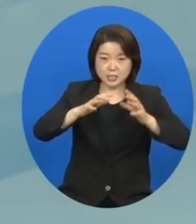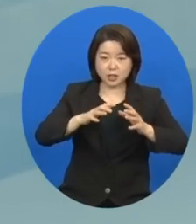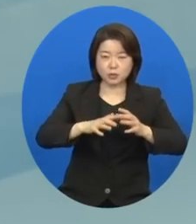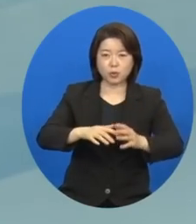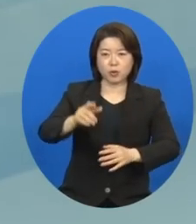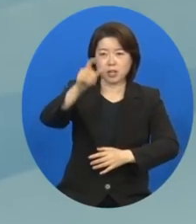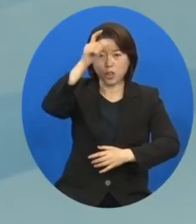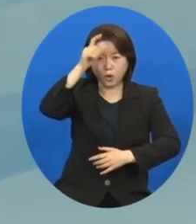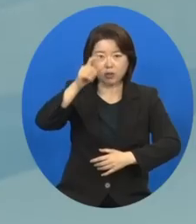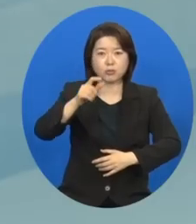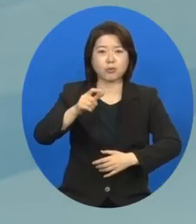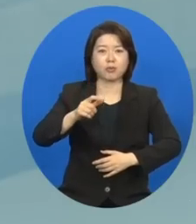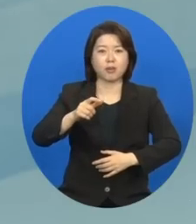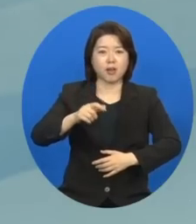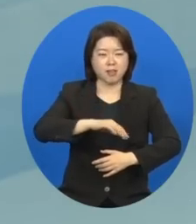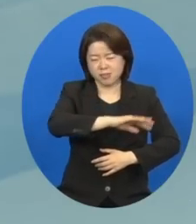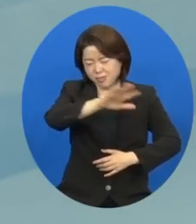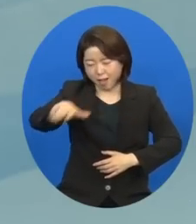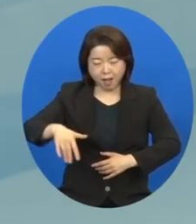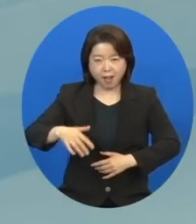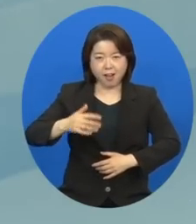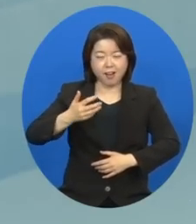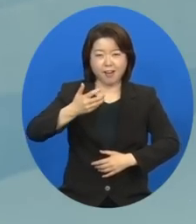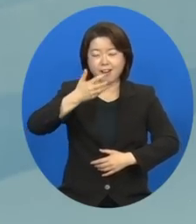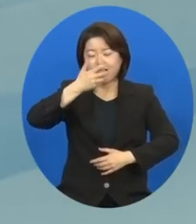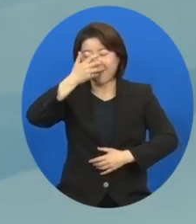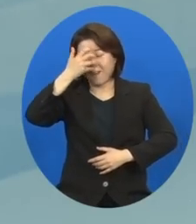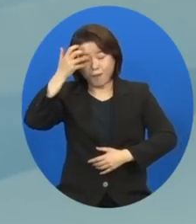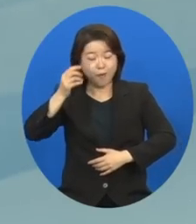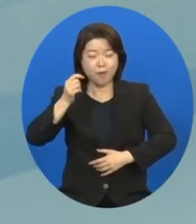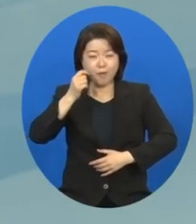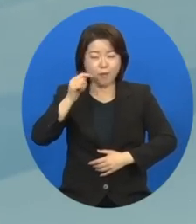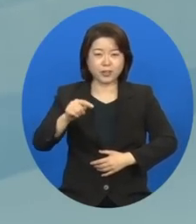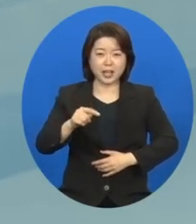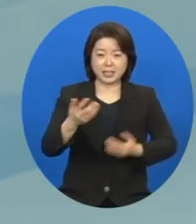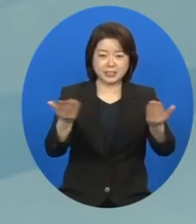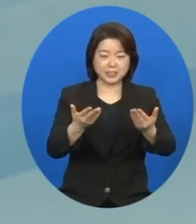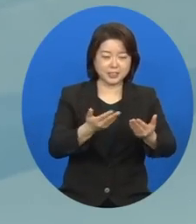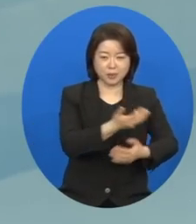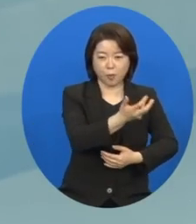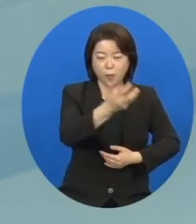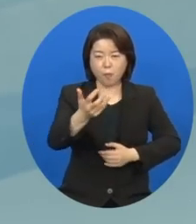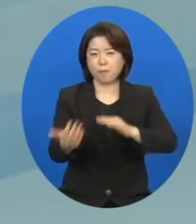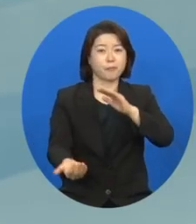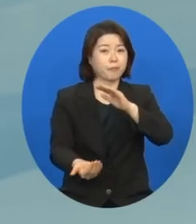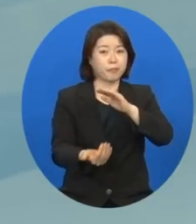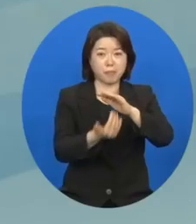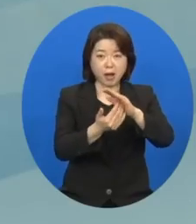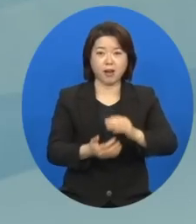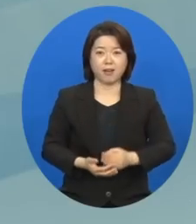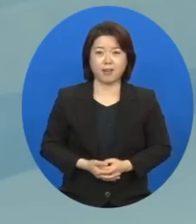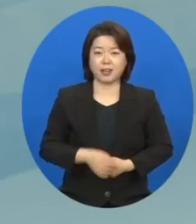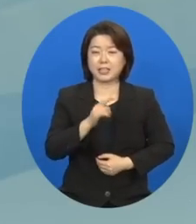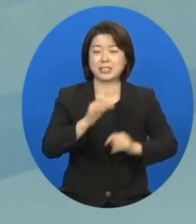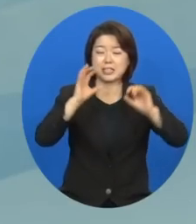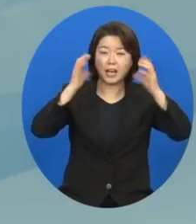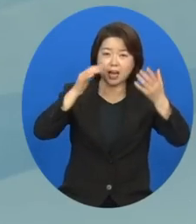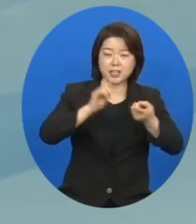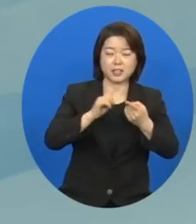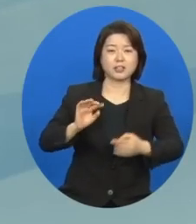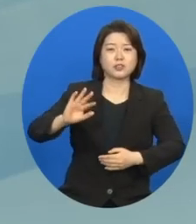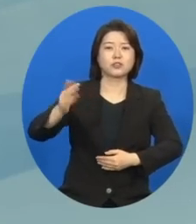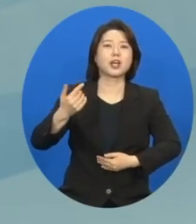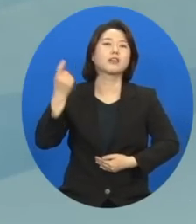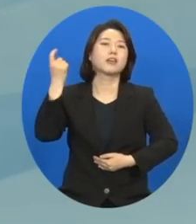터키도. 정말 상상하지 못할 그 일들이 펼쳐지게 된 겁니다. 저는 이 아이에 대한 이야기를 최근에